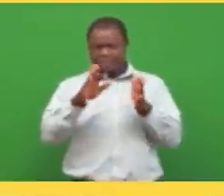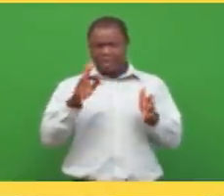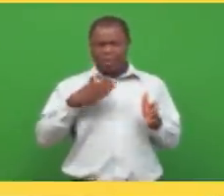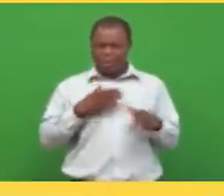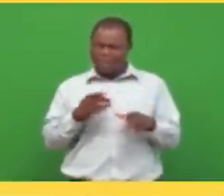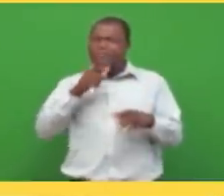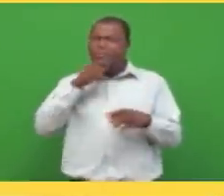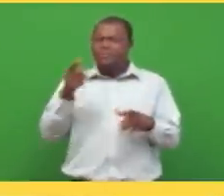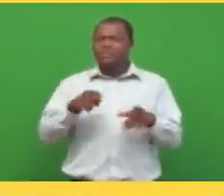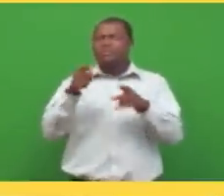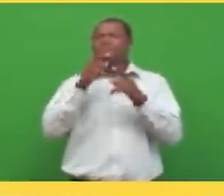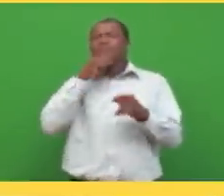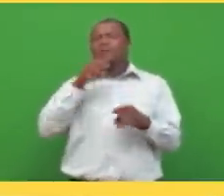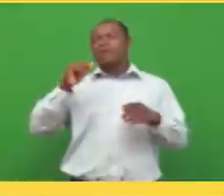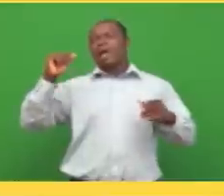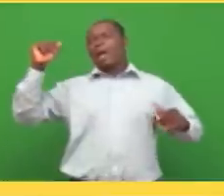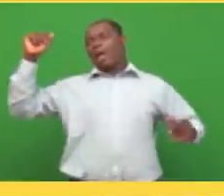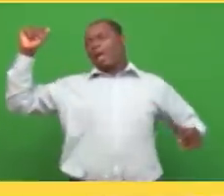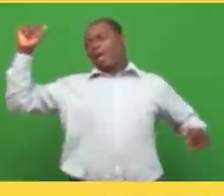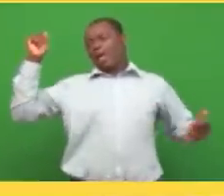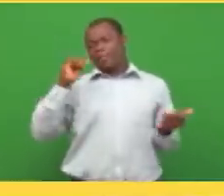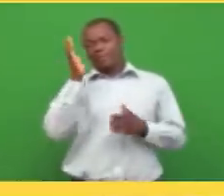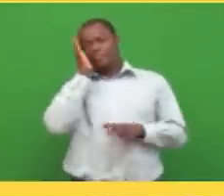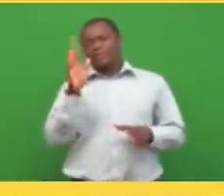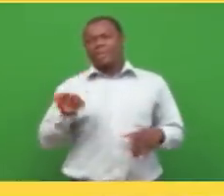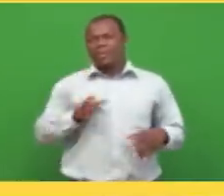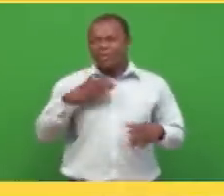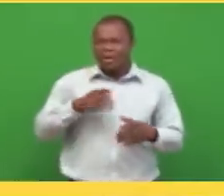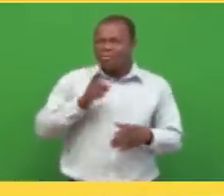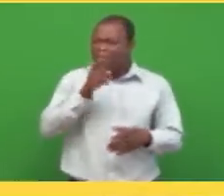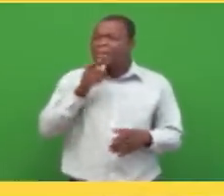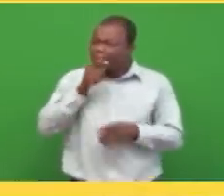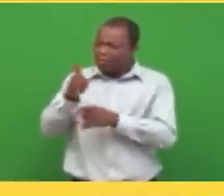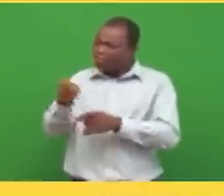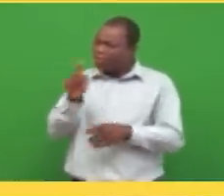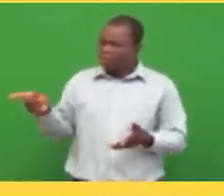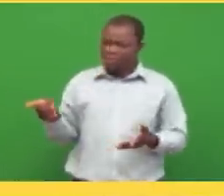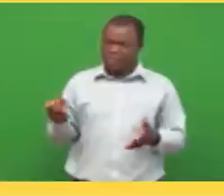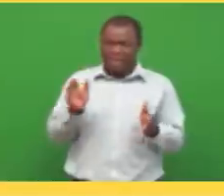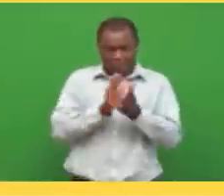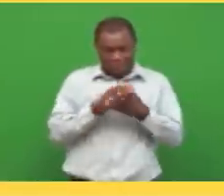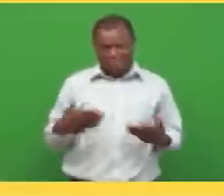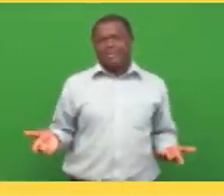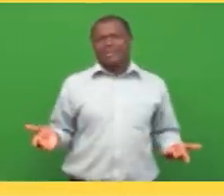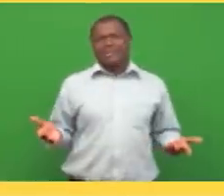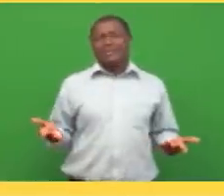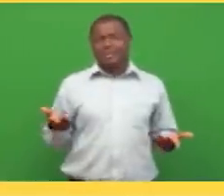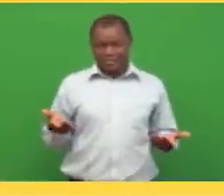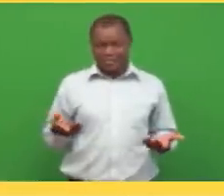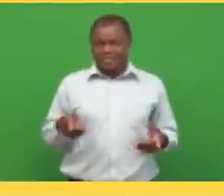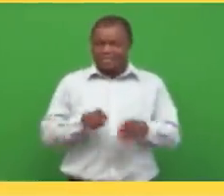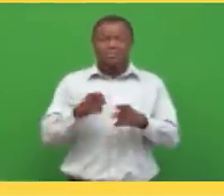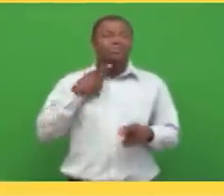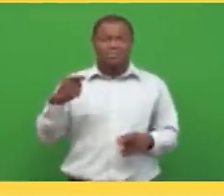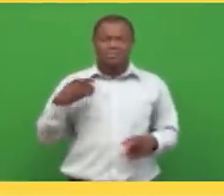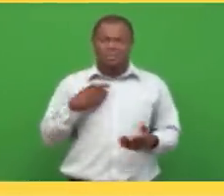kuti anongomuka achingozandamura akarara zvake parukukwe. Amai kuti vachiudza baba kuti maitira muri kuita handimari hazvichatauriki.